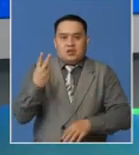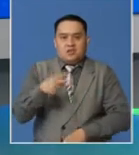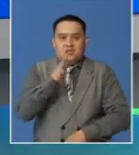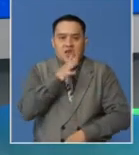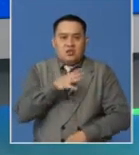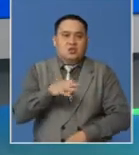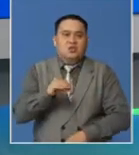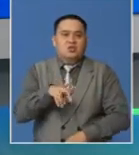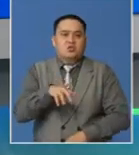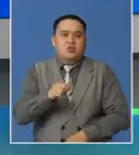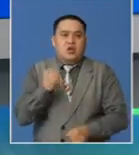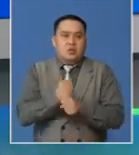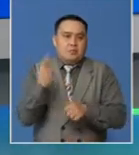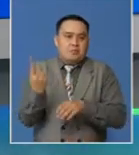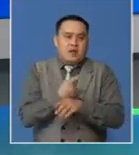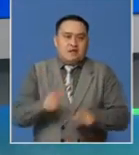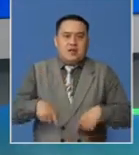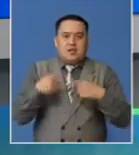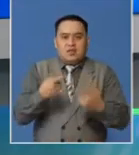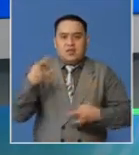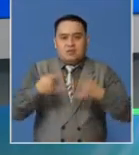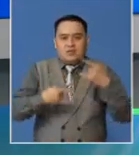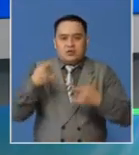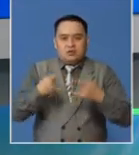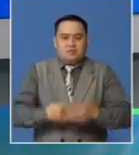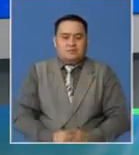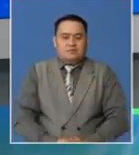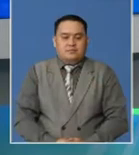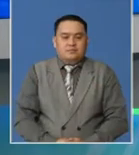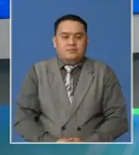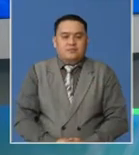как 20 лет назад ЖТСУ делала первые шаги в телевизионное сообщество.